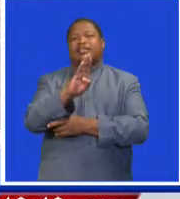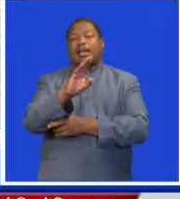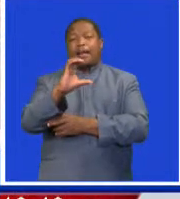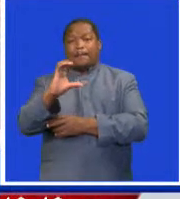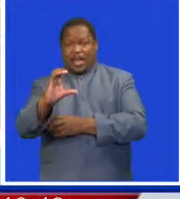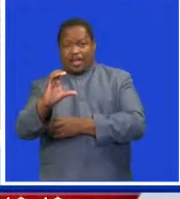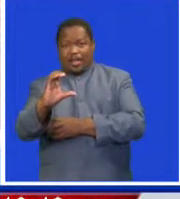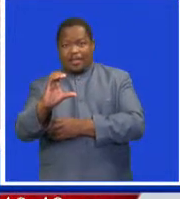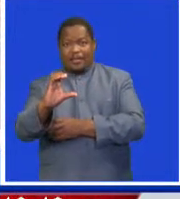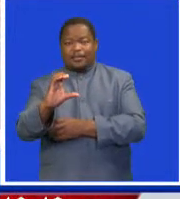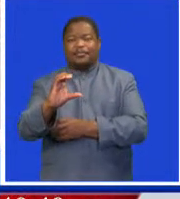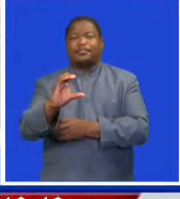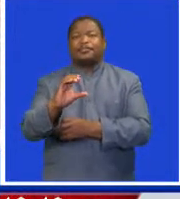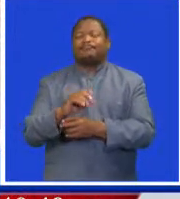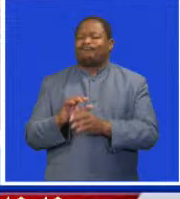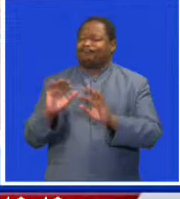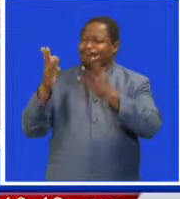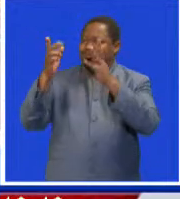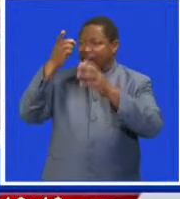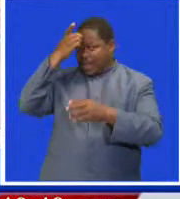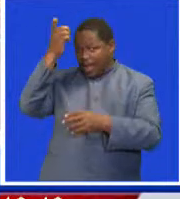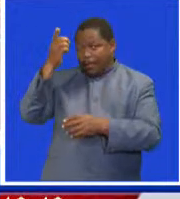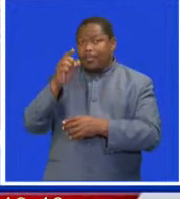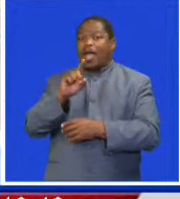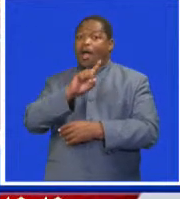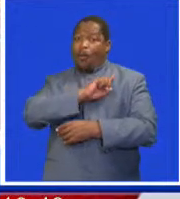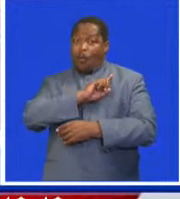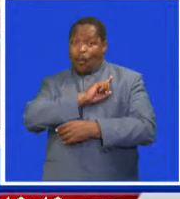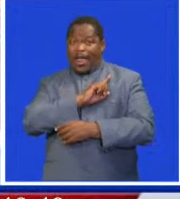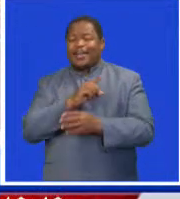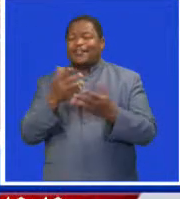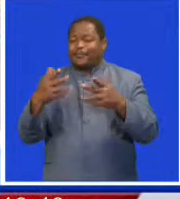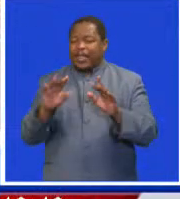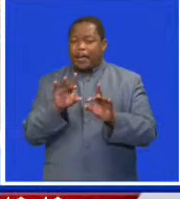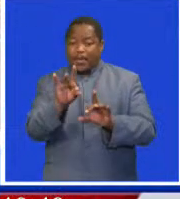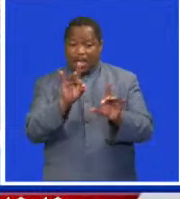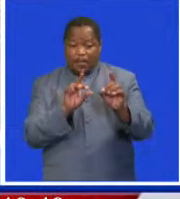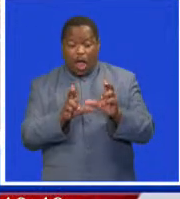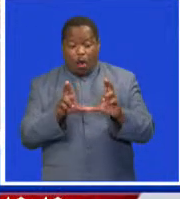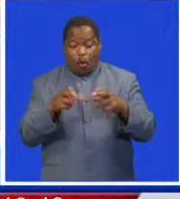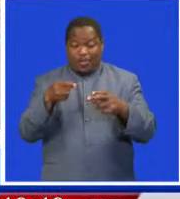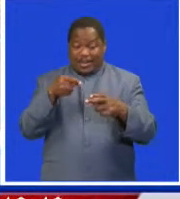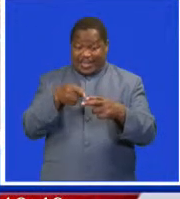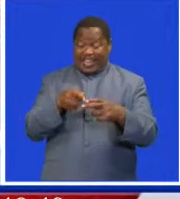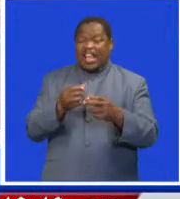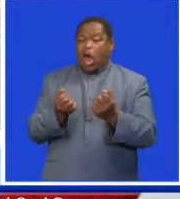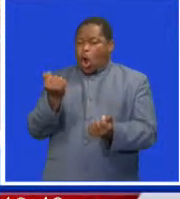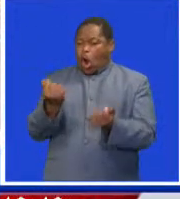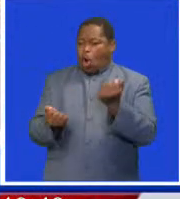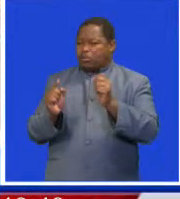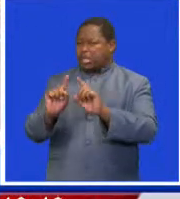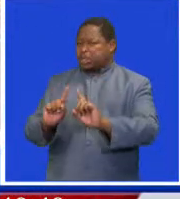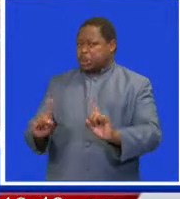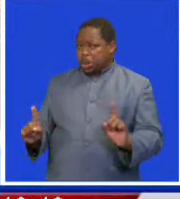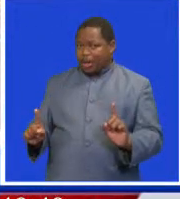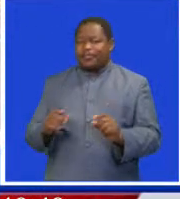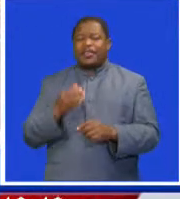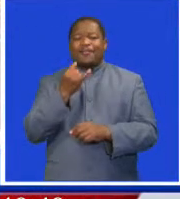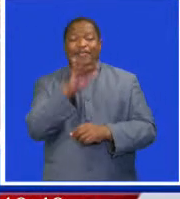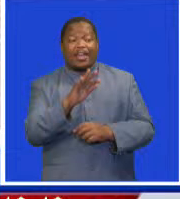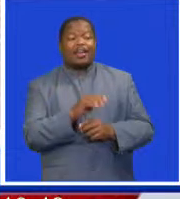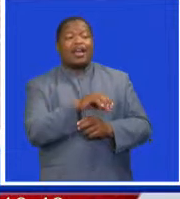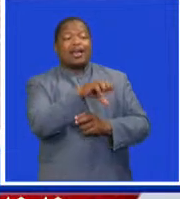ngetimali temthelo letithethwe libandla libutha umthelo yeSwatini Revenue Authority bangakhona kupika khona kaniseka